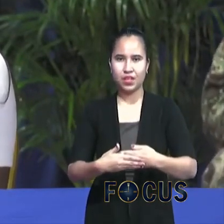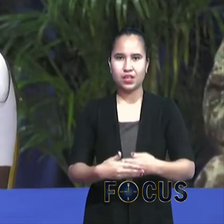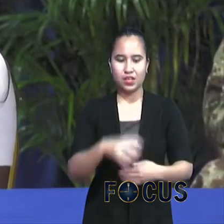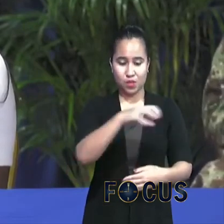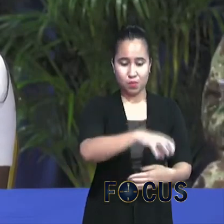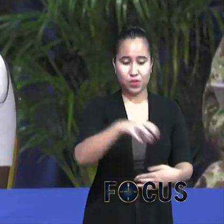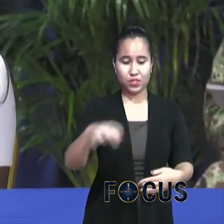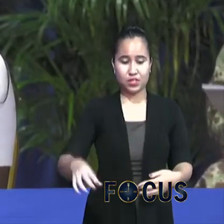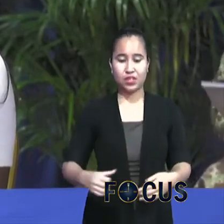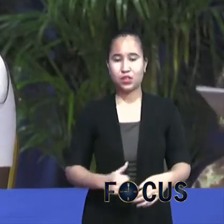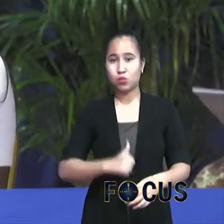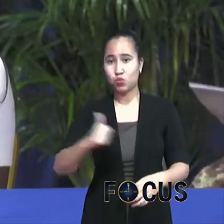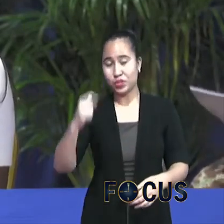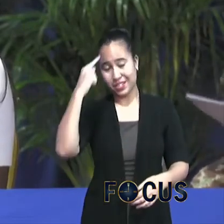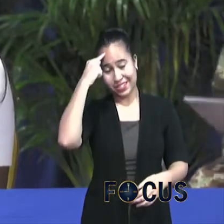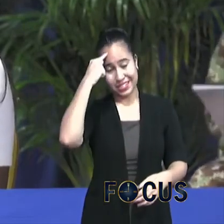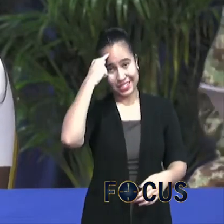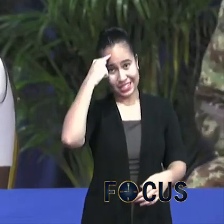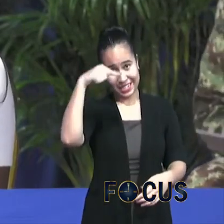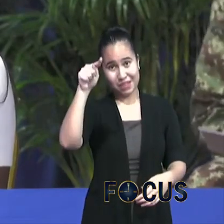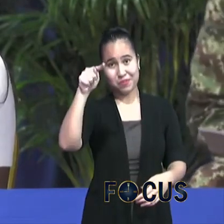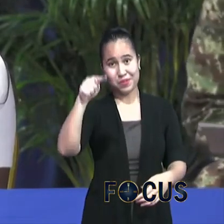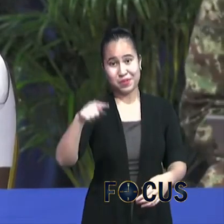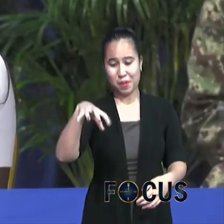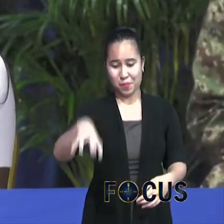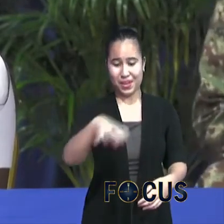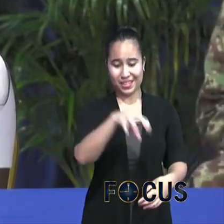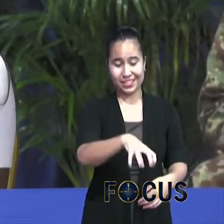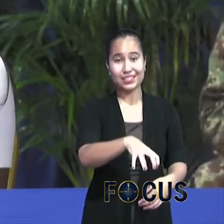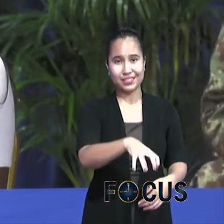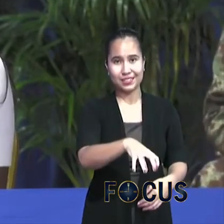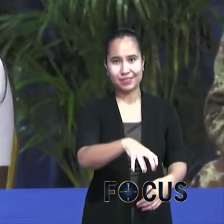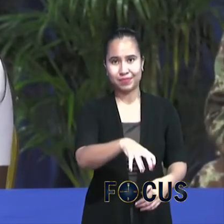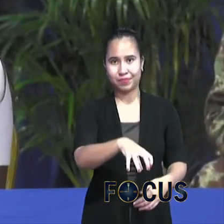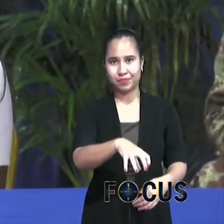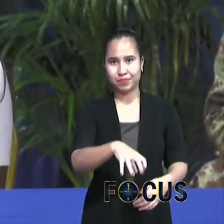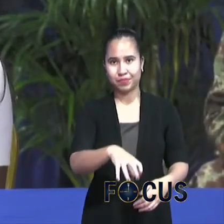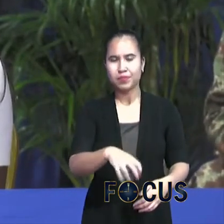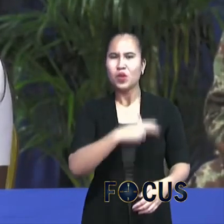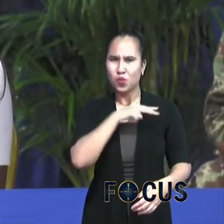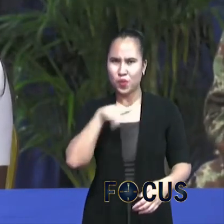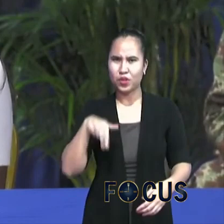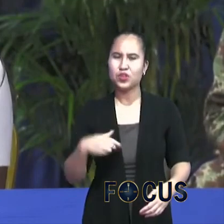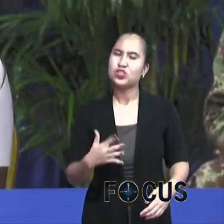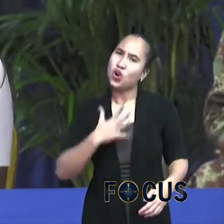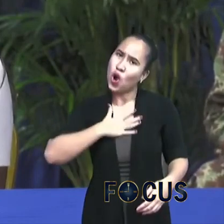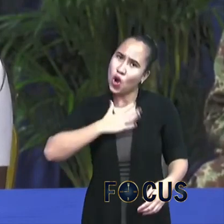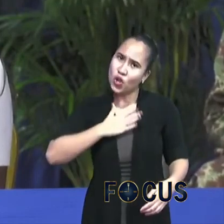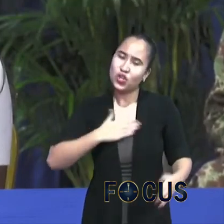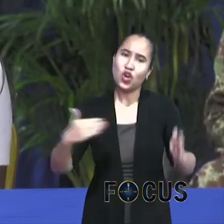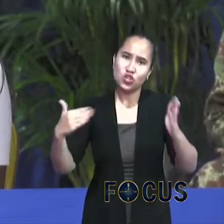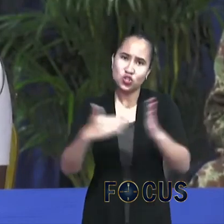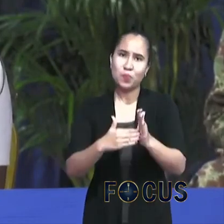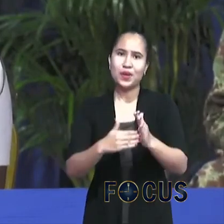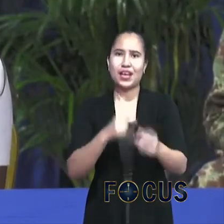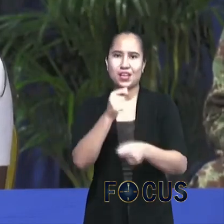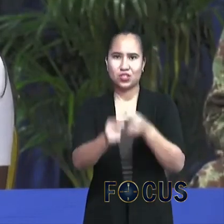geplaatst, komen we er wel achter en dan kunnen we ze op een of andere manier toch stoppen. En dan kunnen we ervoor zorgen dat er